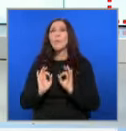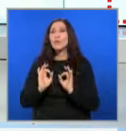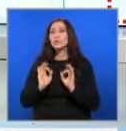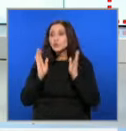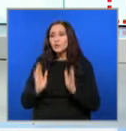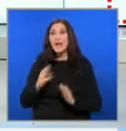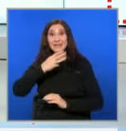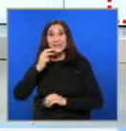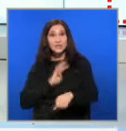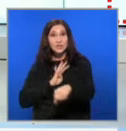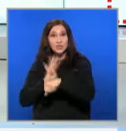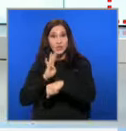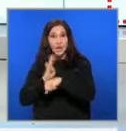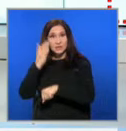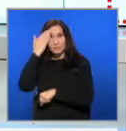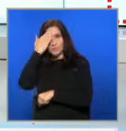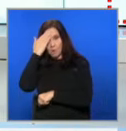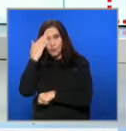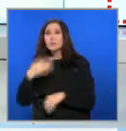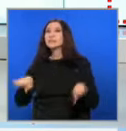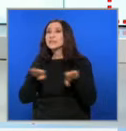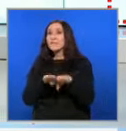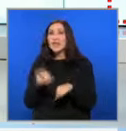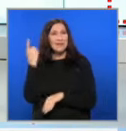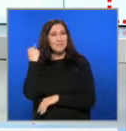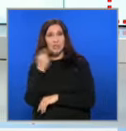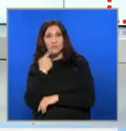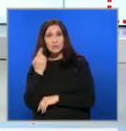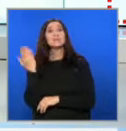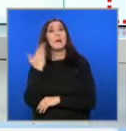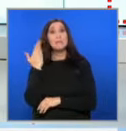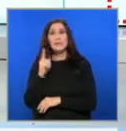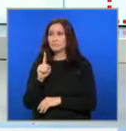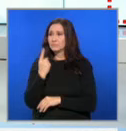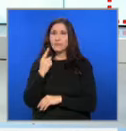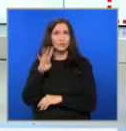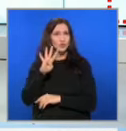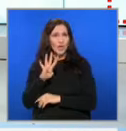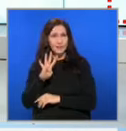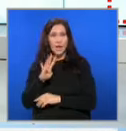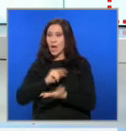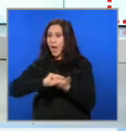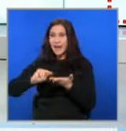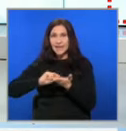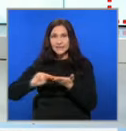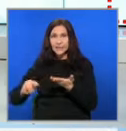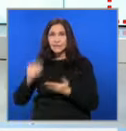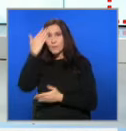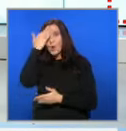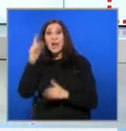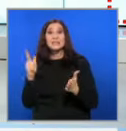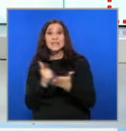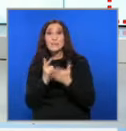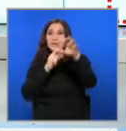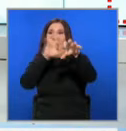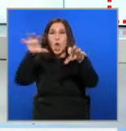установени 314 заболели. За сравнение за миналата година, те са били само 4. Регистрирани са заболели в